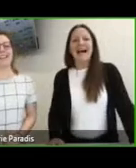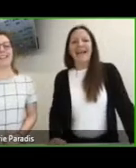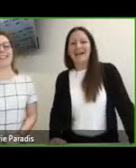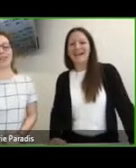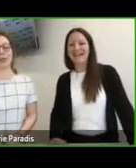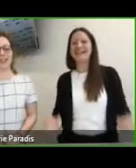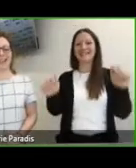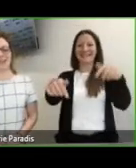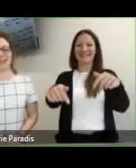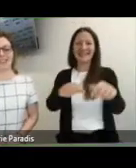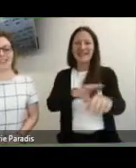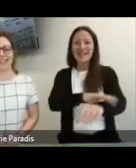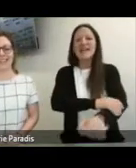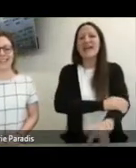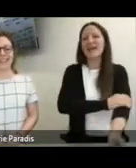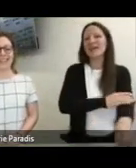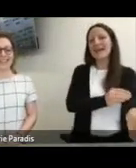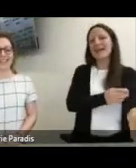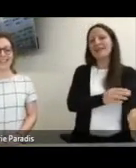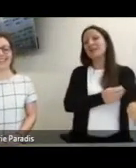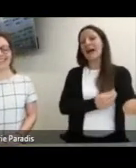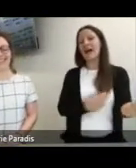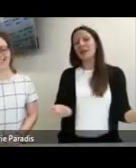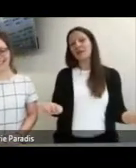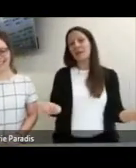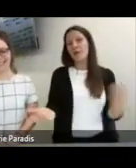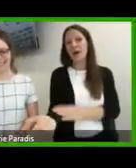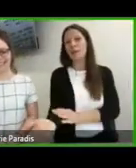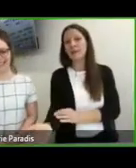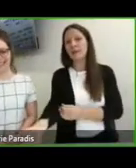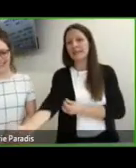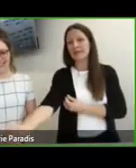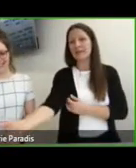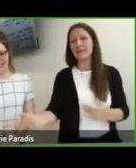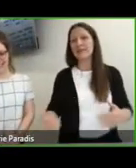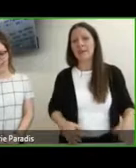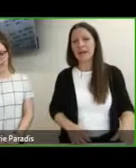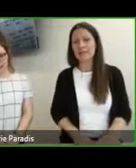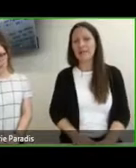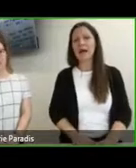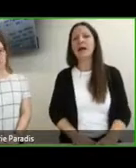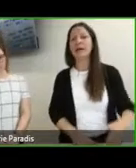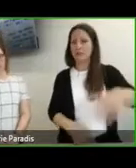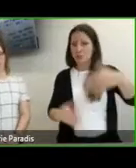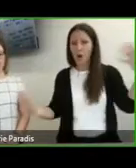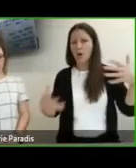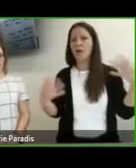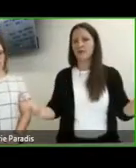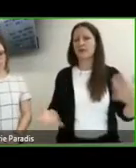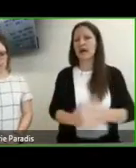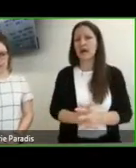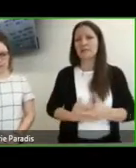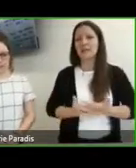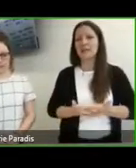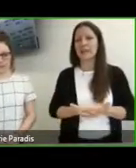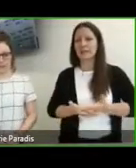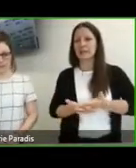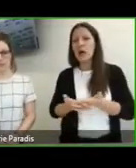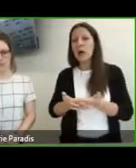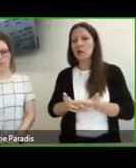Non. Allez, sauter, voilà. Donc, intention de la rencontre, ben voilà, au terme de cet atelier, les participants et nous aurons réfléchi ensemble